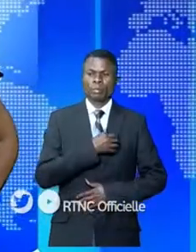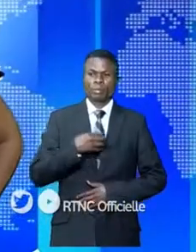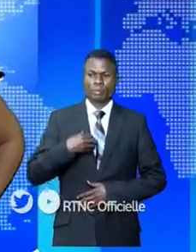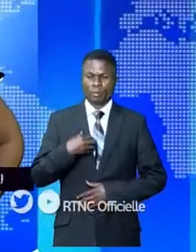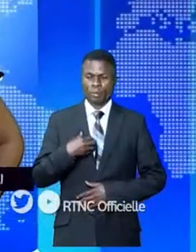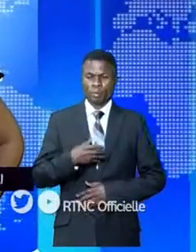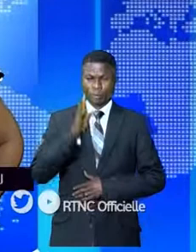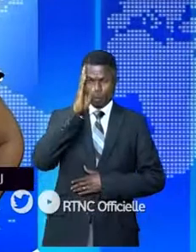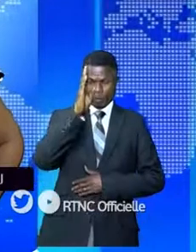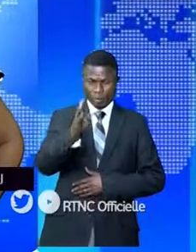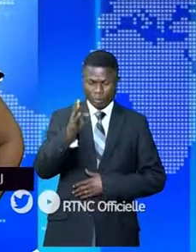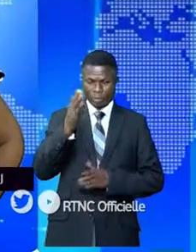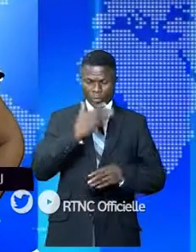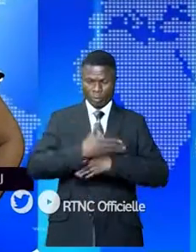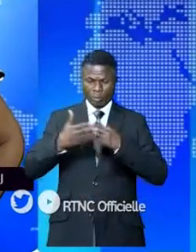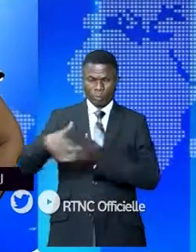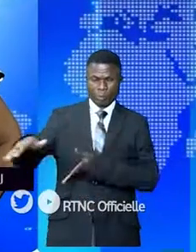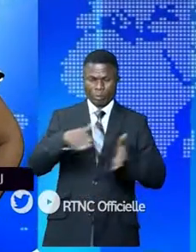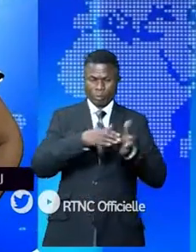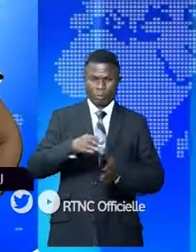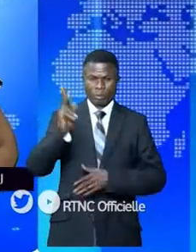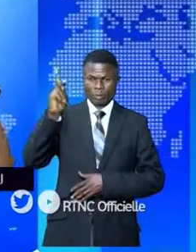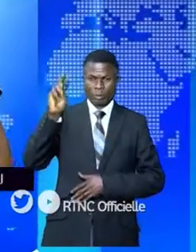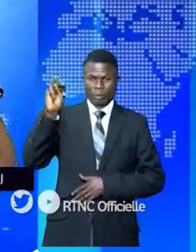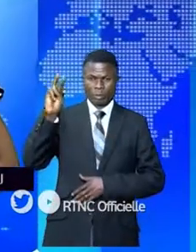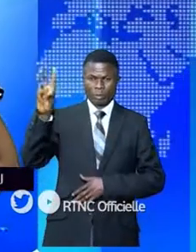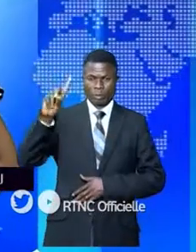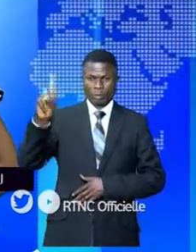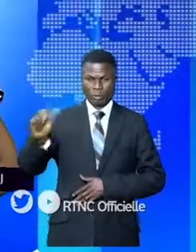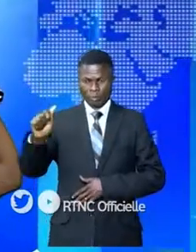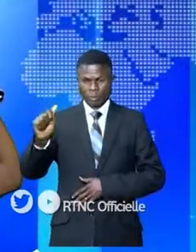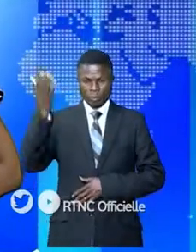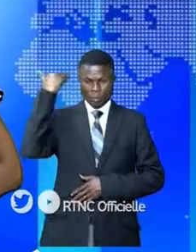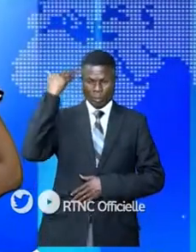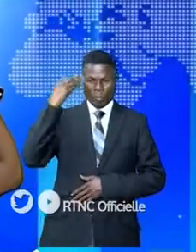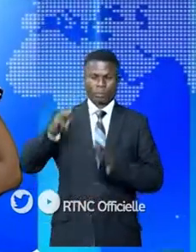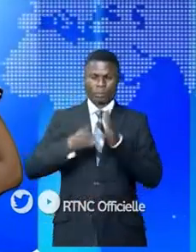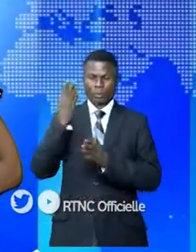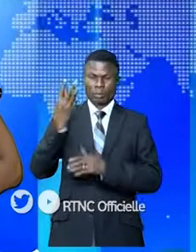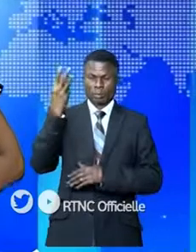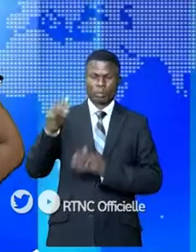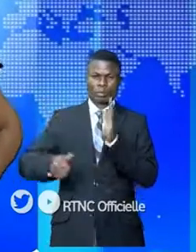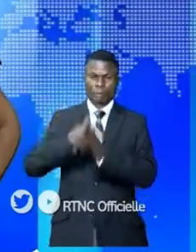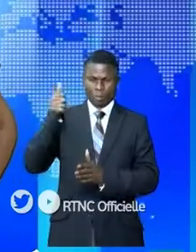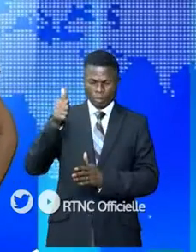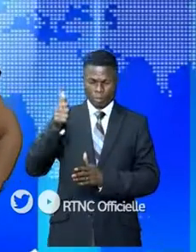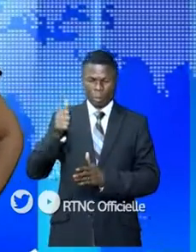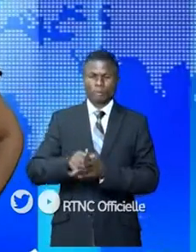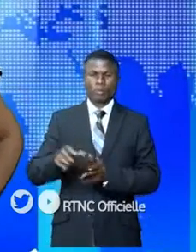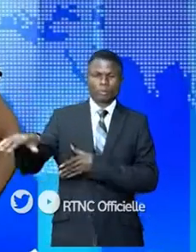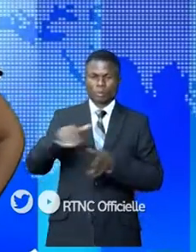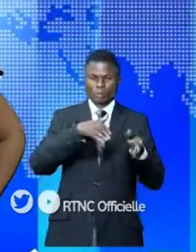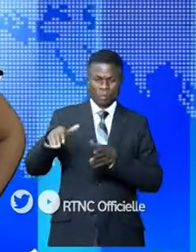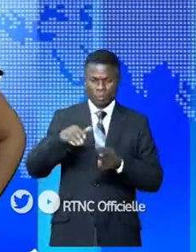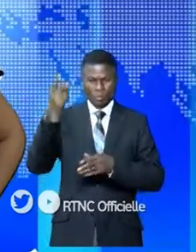dernière ligne droite pour la réhabilitation des routes Kimwinza et Libération Ex 24 novembre à Kinshasa. L'office de voirie et